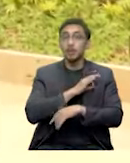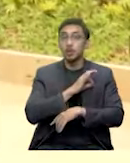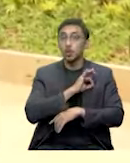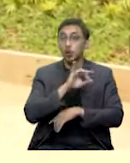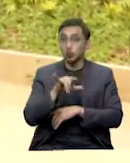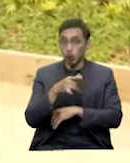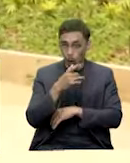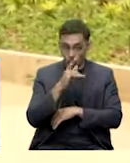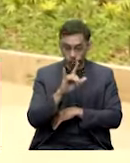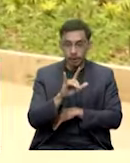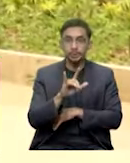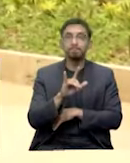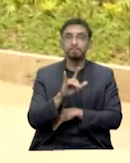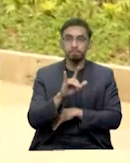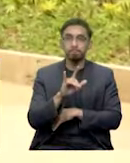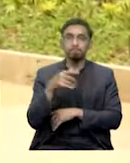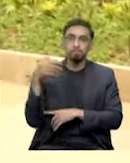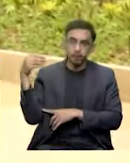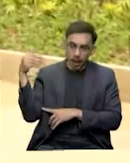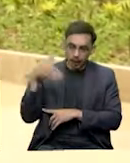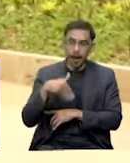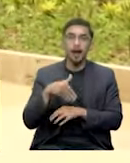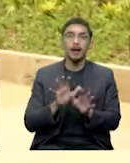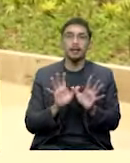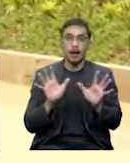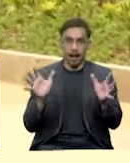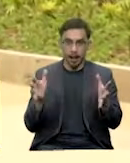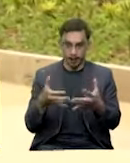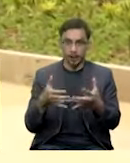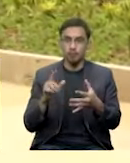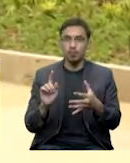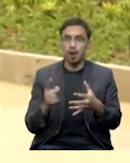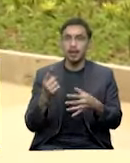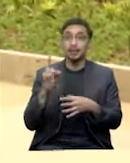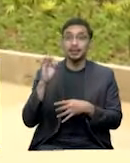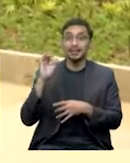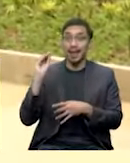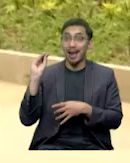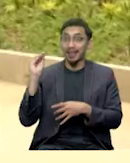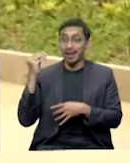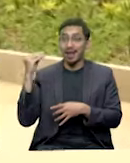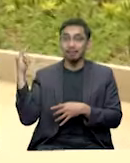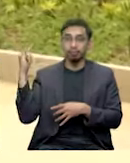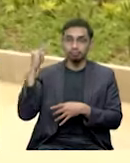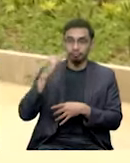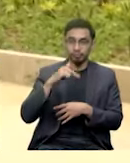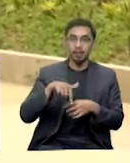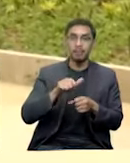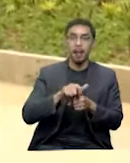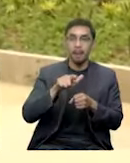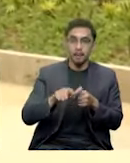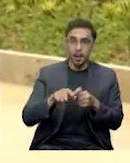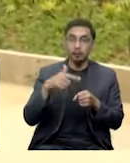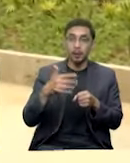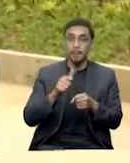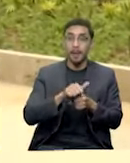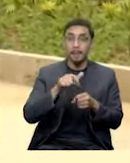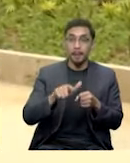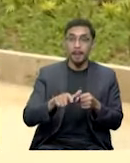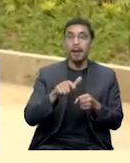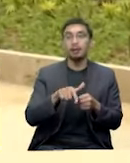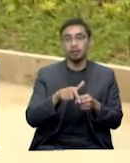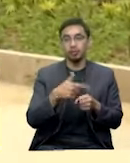menuju ke Ibu Kota Nusantara dari Bandara Halim Perdana Kusuma, kemudian mendarat di Bandara Sepinggan Balikpapan, dan kemudian melanjutkan